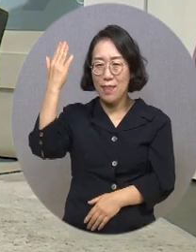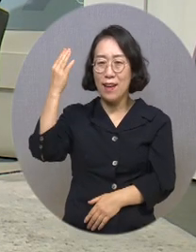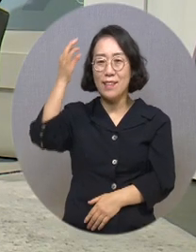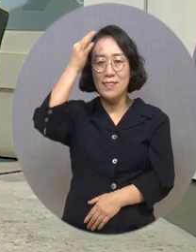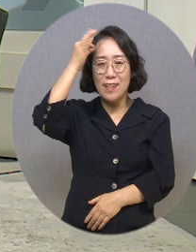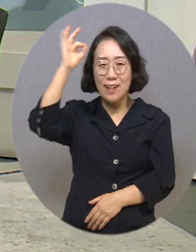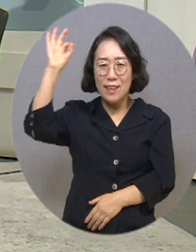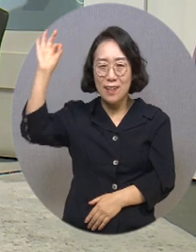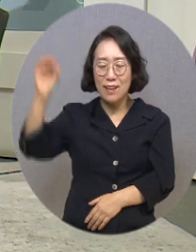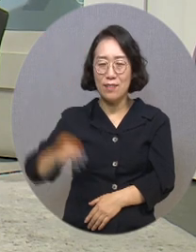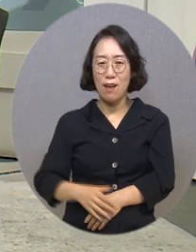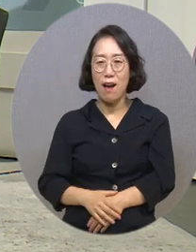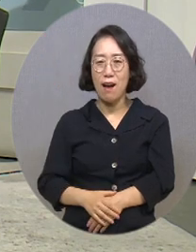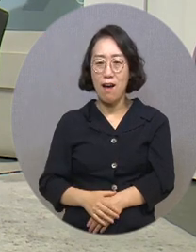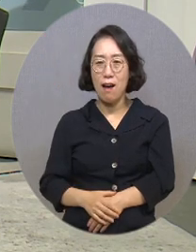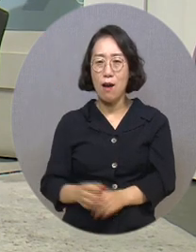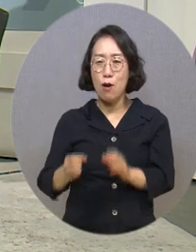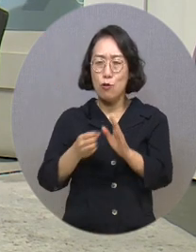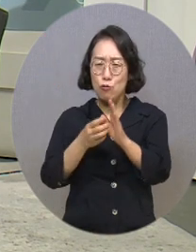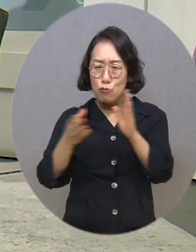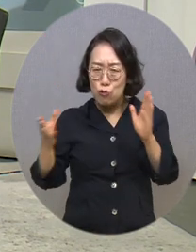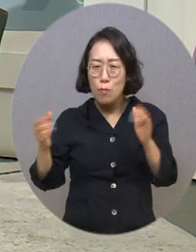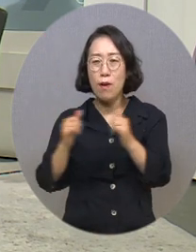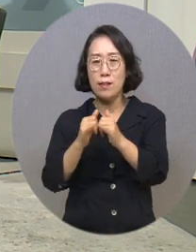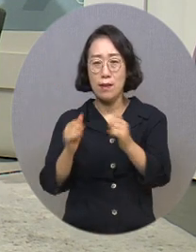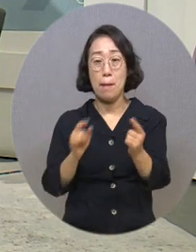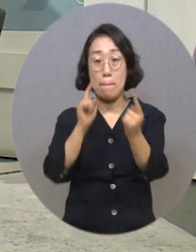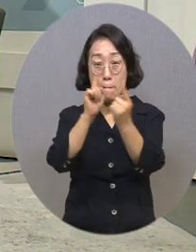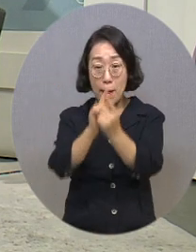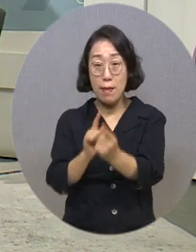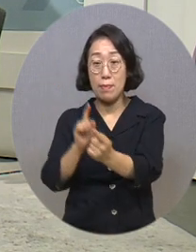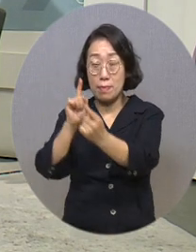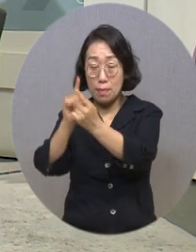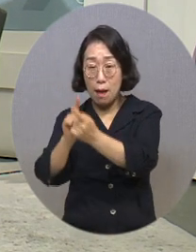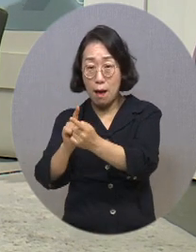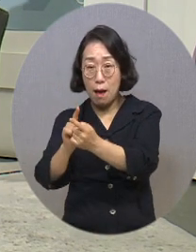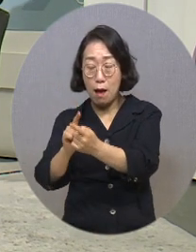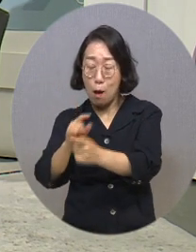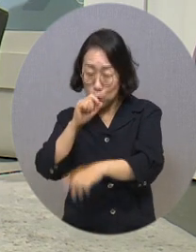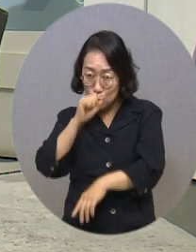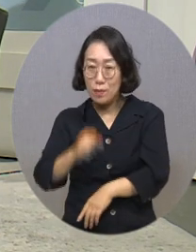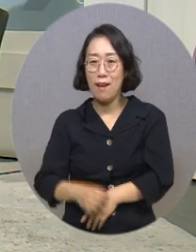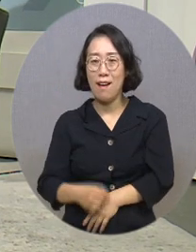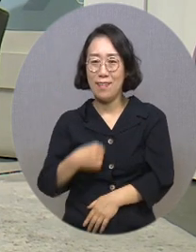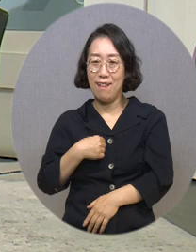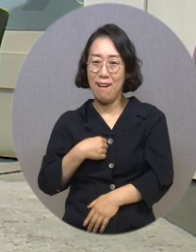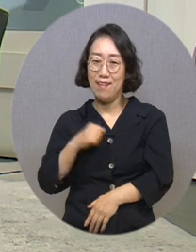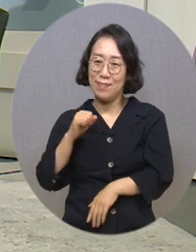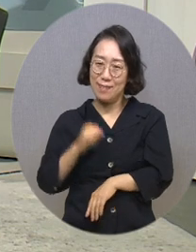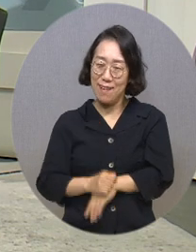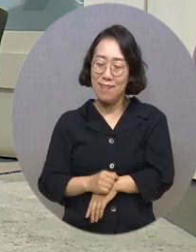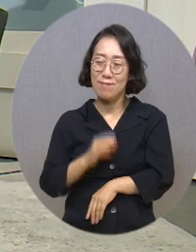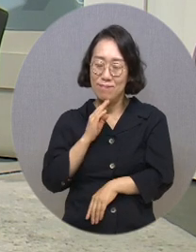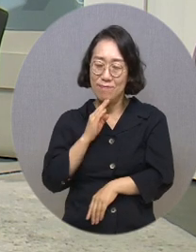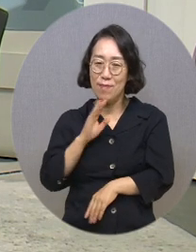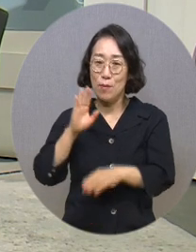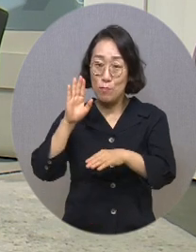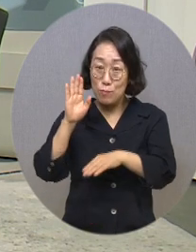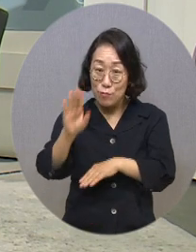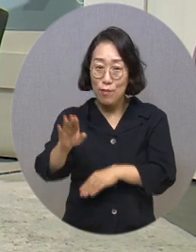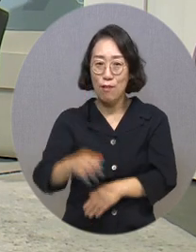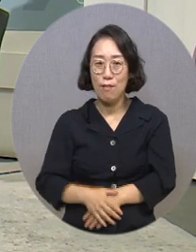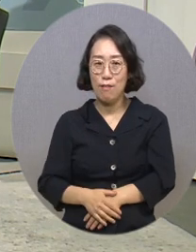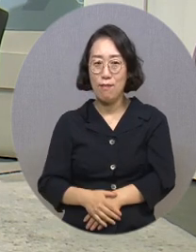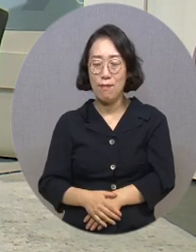생각나서, 야 내가 이게 유명인을 만날 수 있는 운이 있는 사람이다 혼자 판정하고, 그 뒤에는 아주